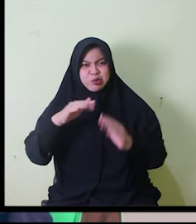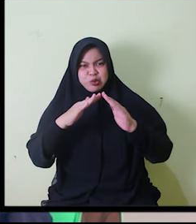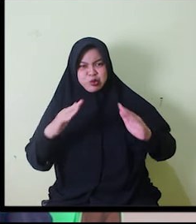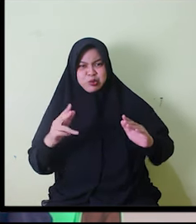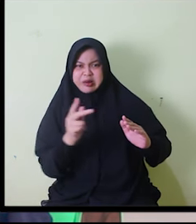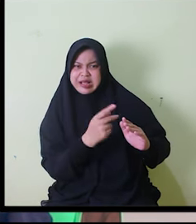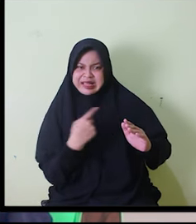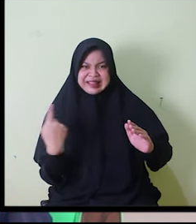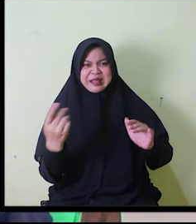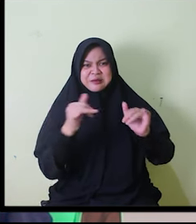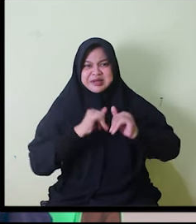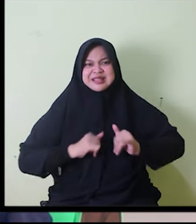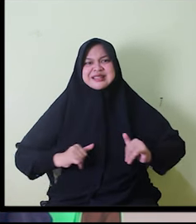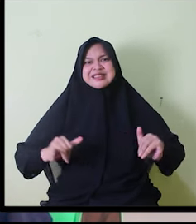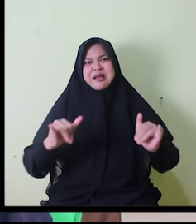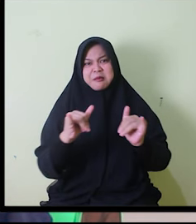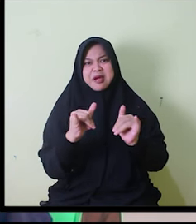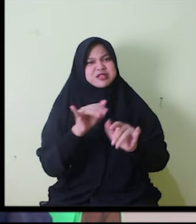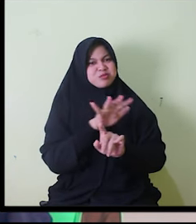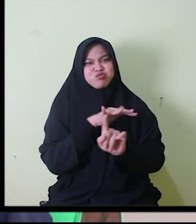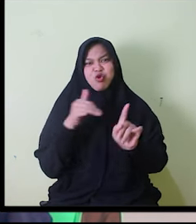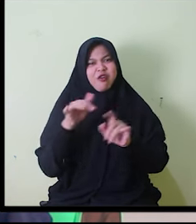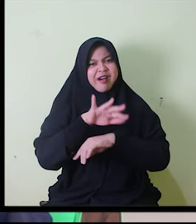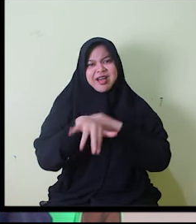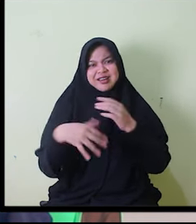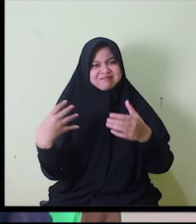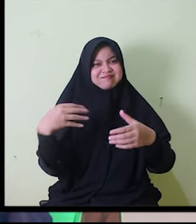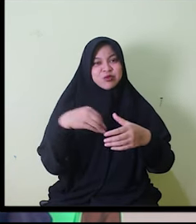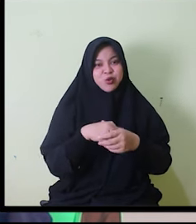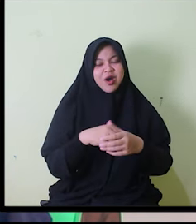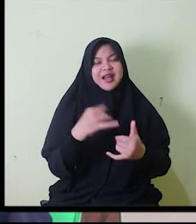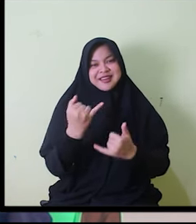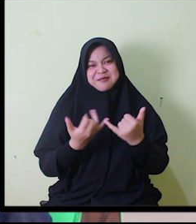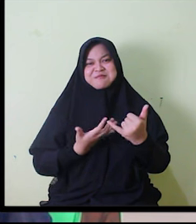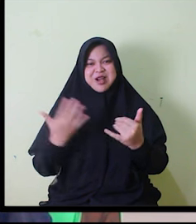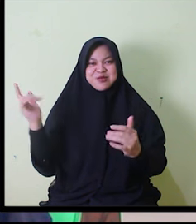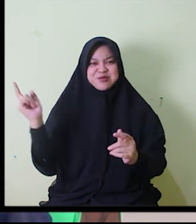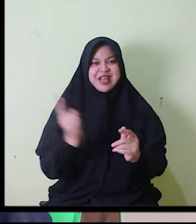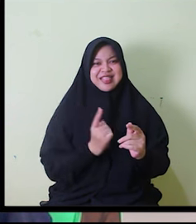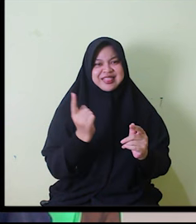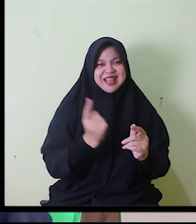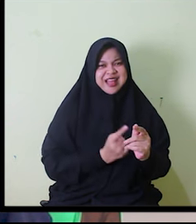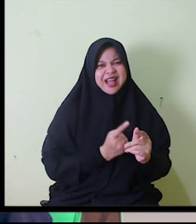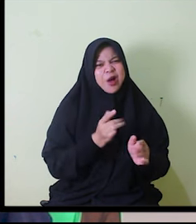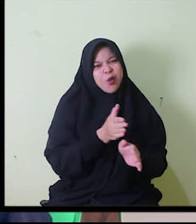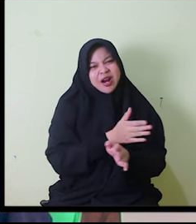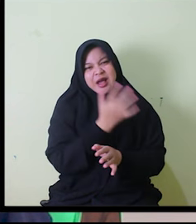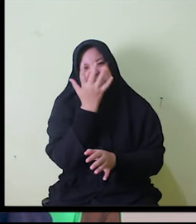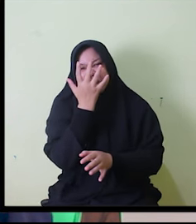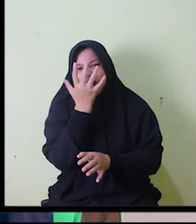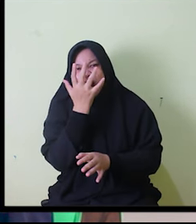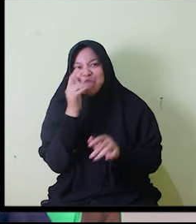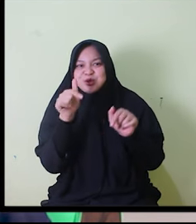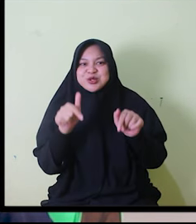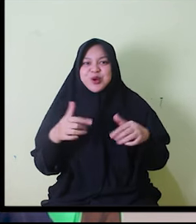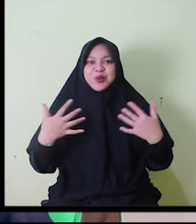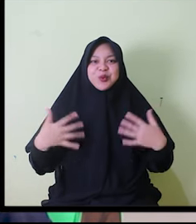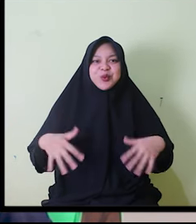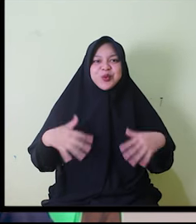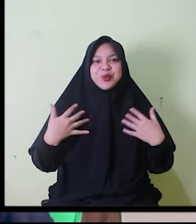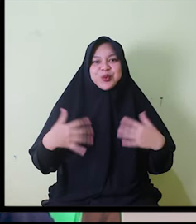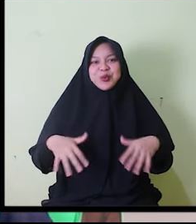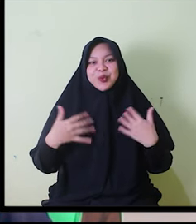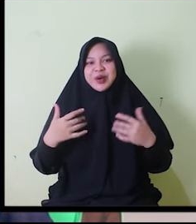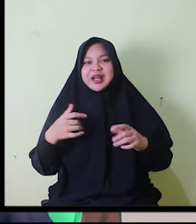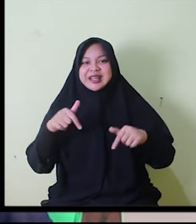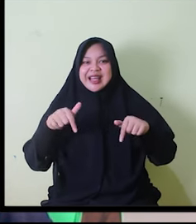warga Kelurahan curah gerinting mereka datang akhirnya ke sini yang tadinya malu-malu datang ke sini Wah ini luar biasa karena ada KDK